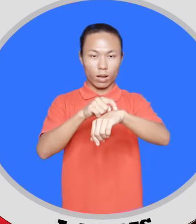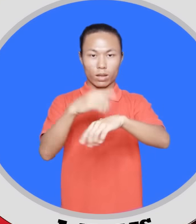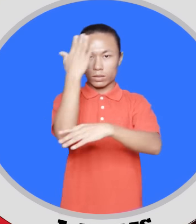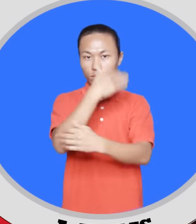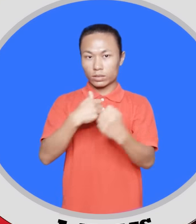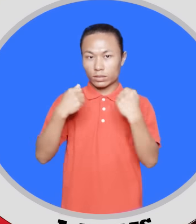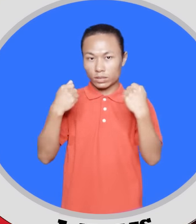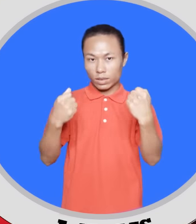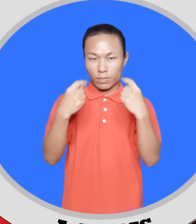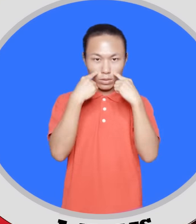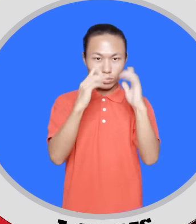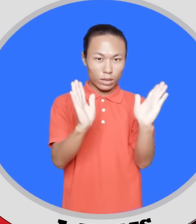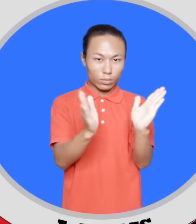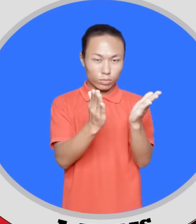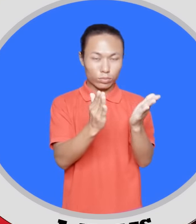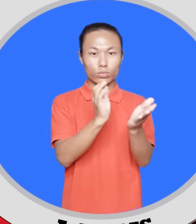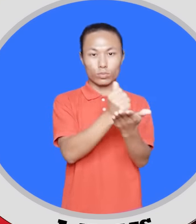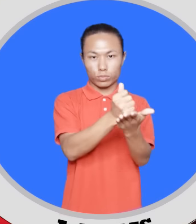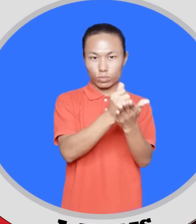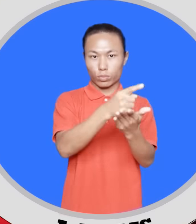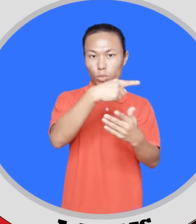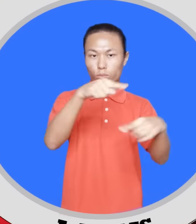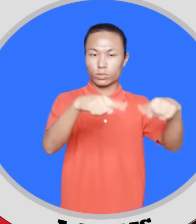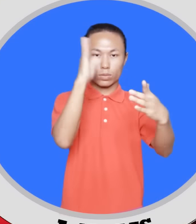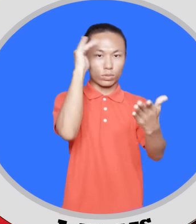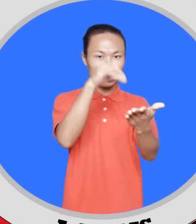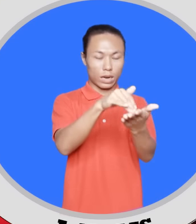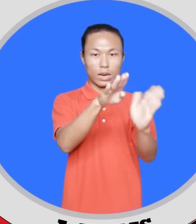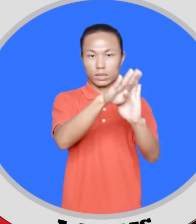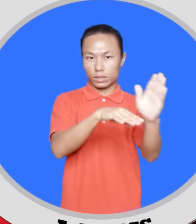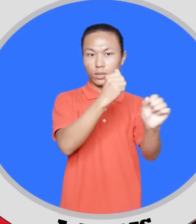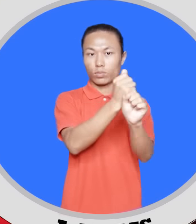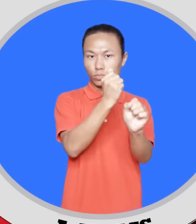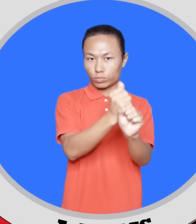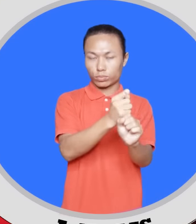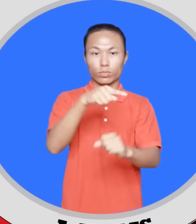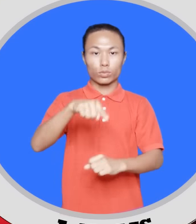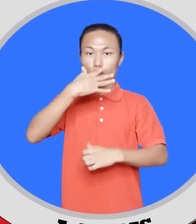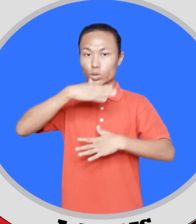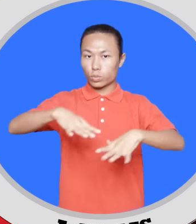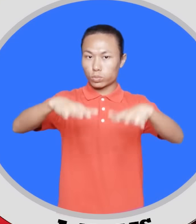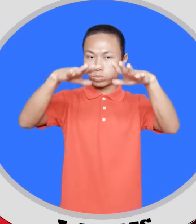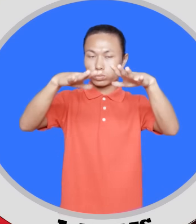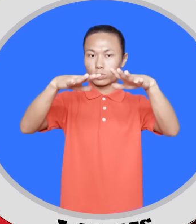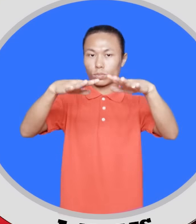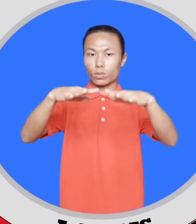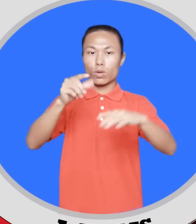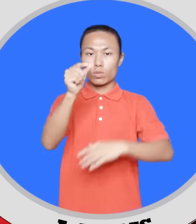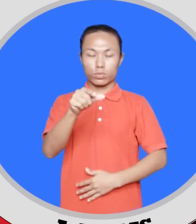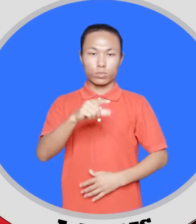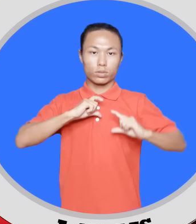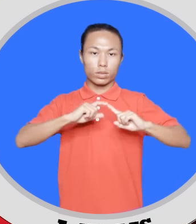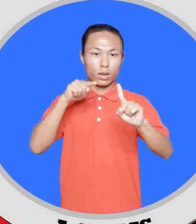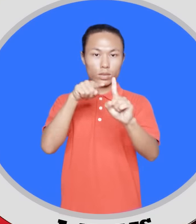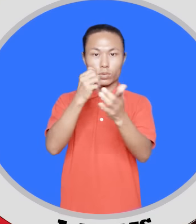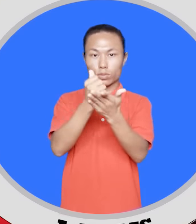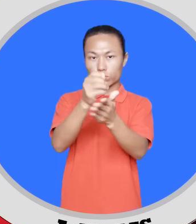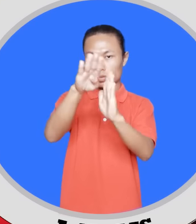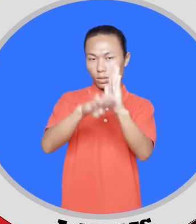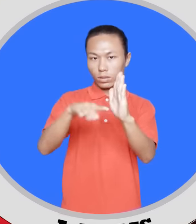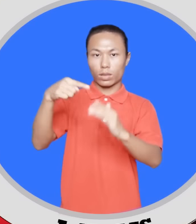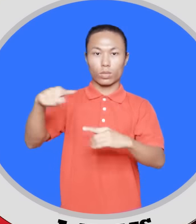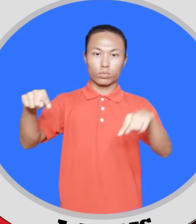င်သင့်ပြင်ဆင်ထိုက်တာတွေကိုသက်ဆိုင်ရာဝန်ကြီးဌာနရဲ့ကြည့်ချက်ကိုကဲမှုနဲ့ဆောင်ရွက်ပေးရေးအပြင်ဒေသတချို့မှာရေကြီးရေလျှံမှုတွေကလ